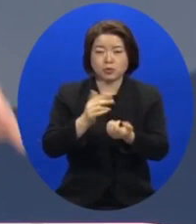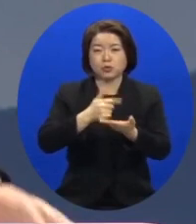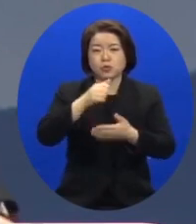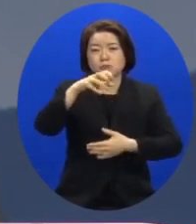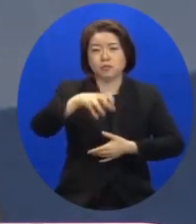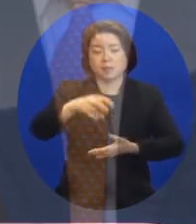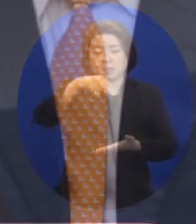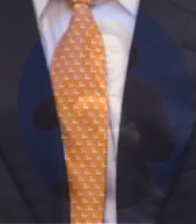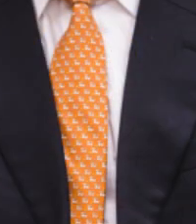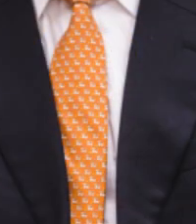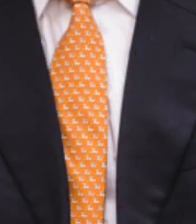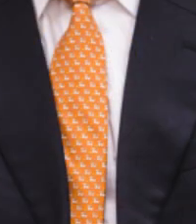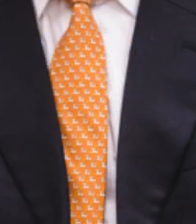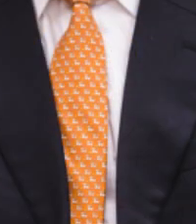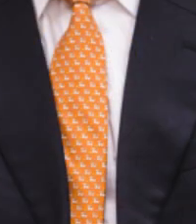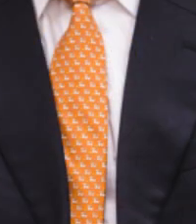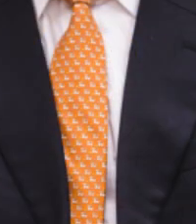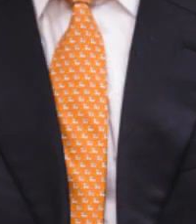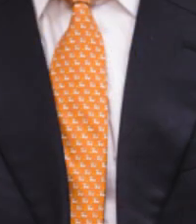축복합니다